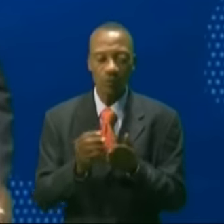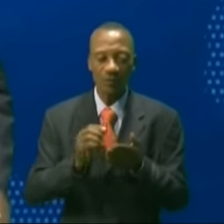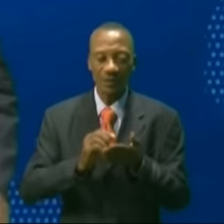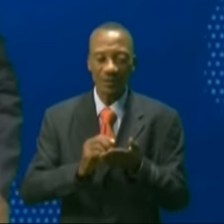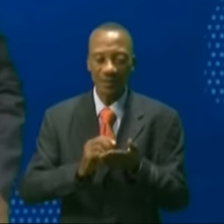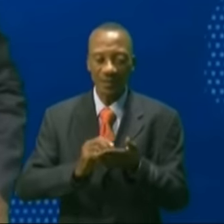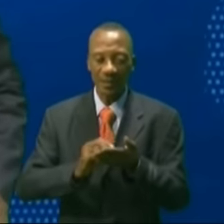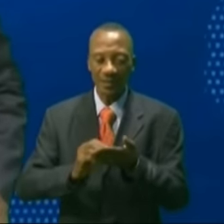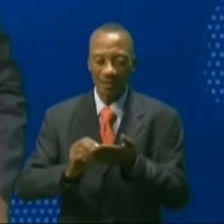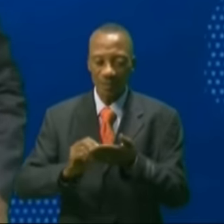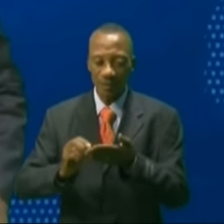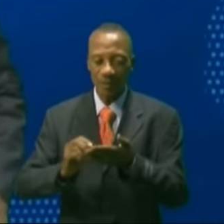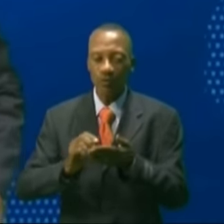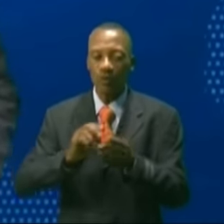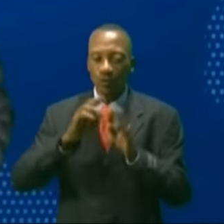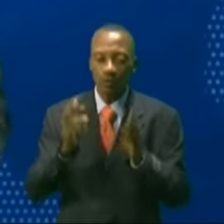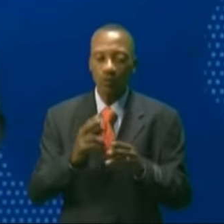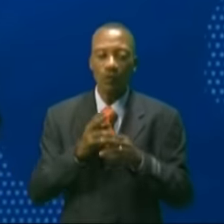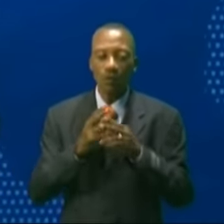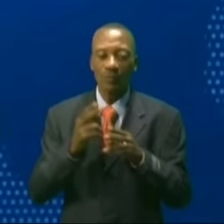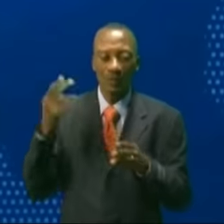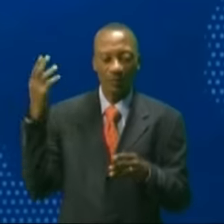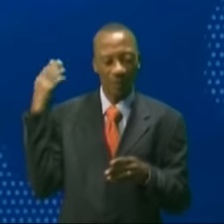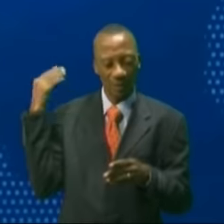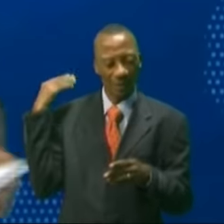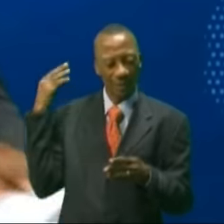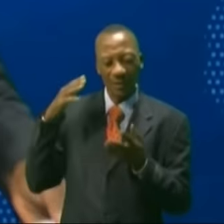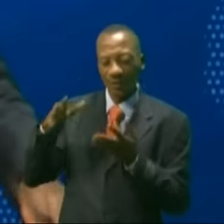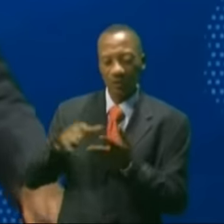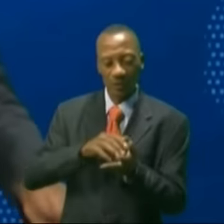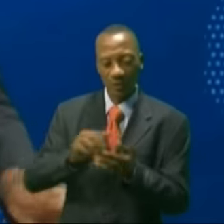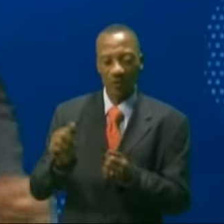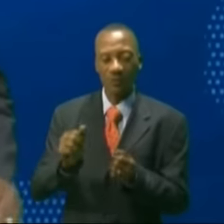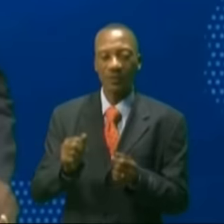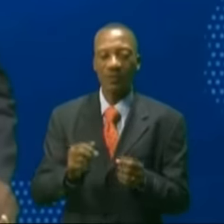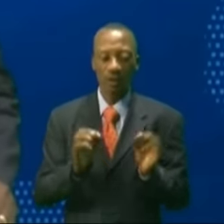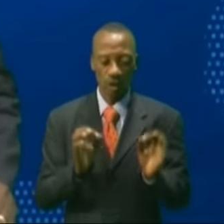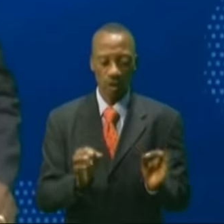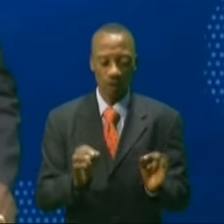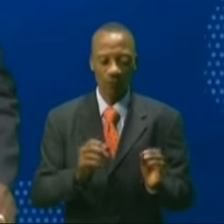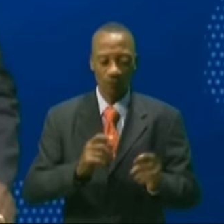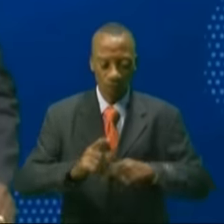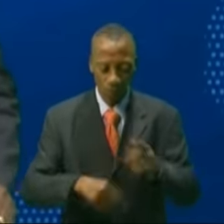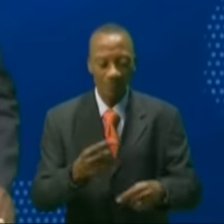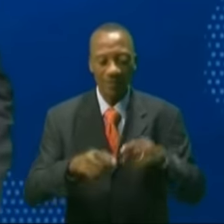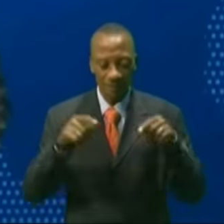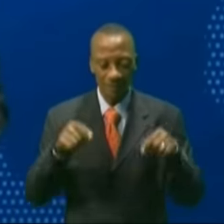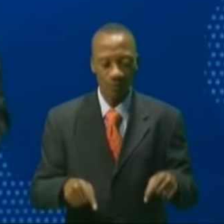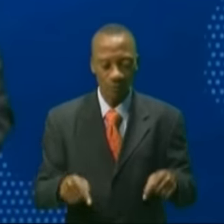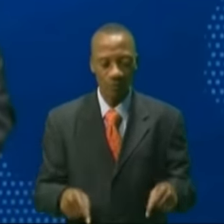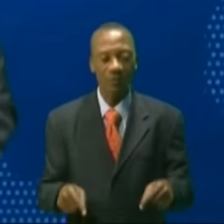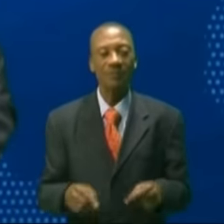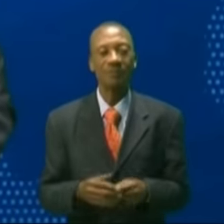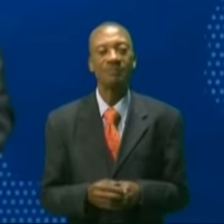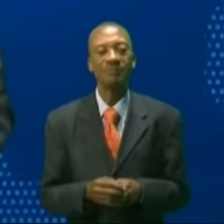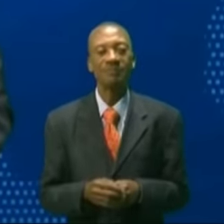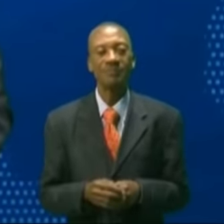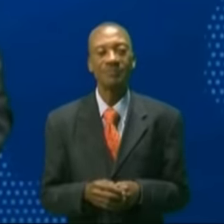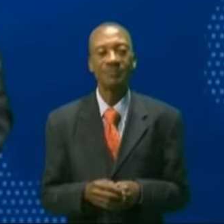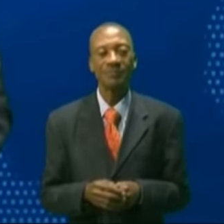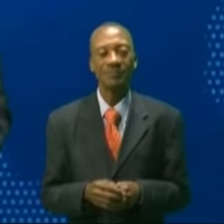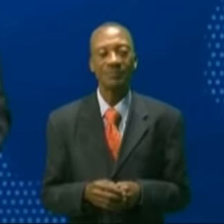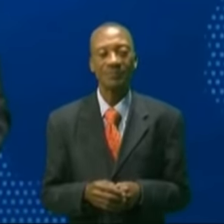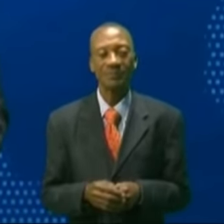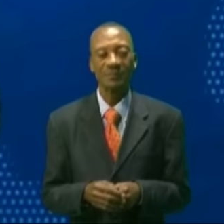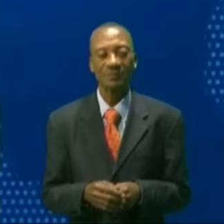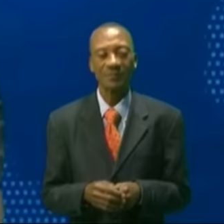dispositions antérieures contraires à la présente ordonnance. Article 3. Enfin, le premier